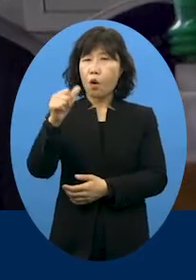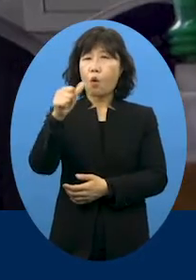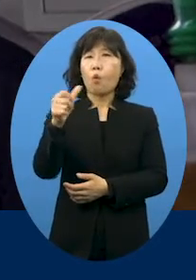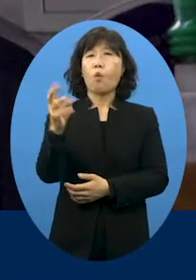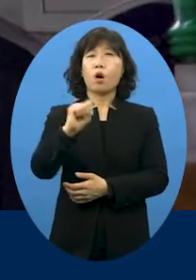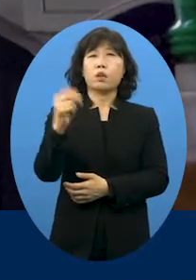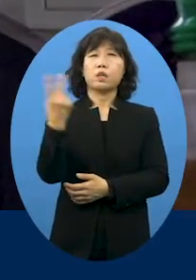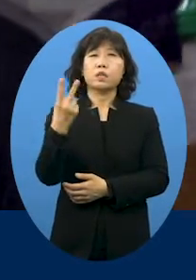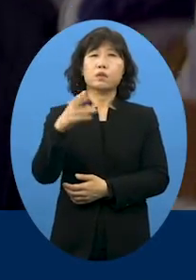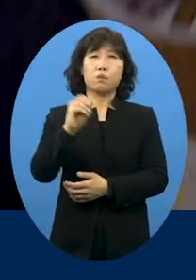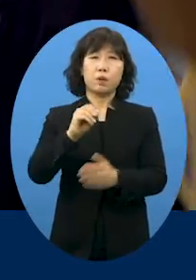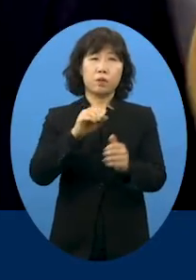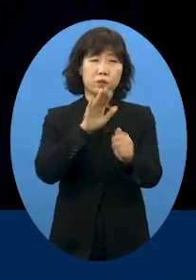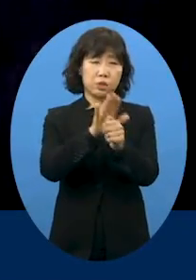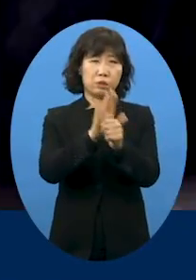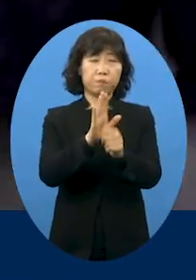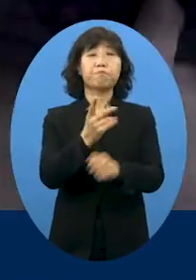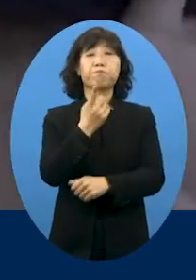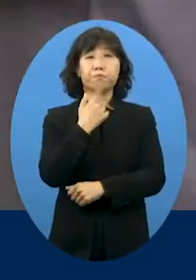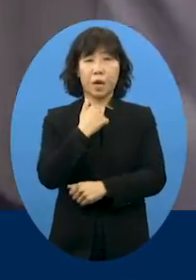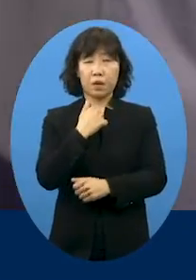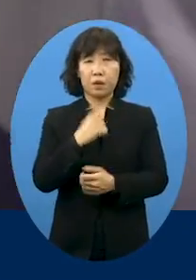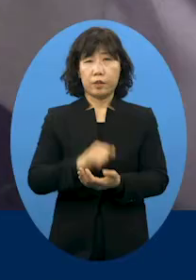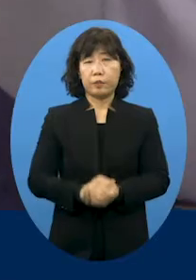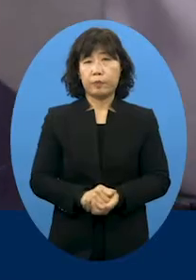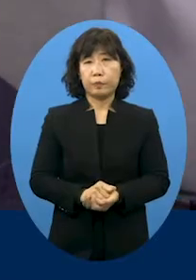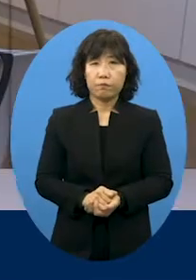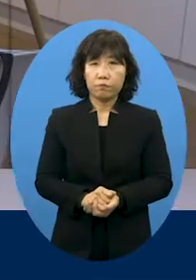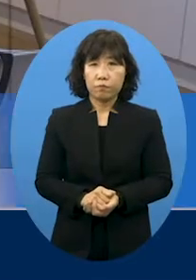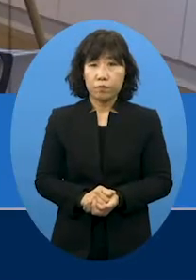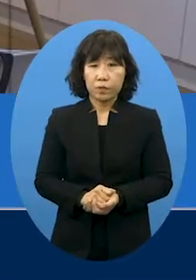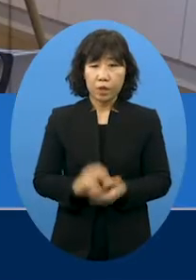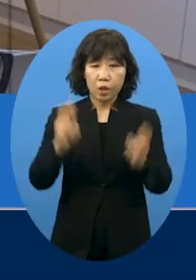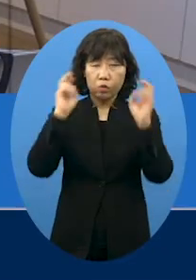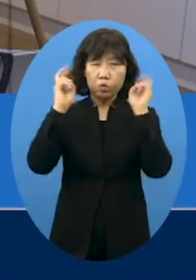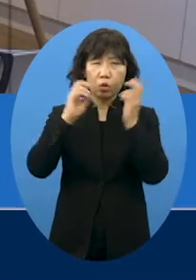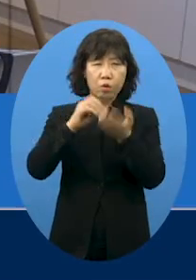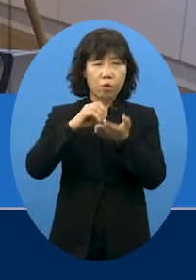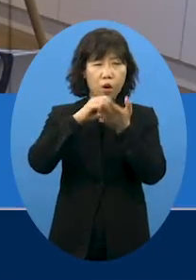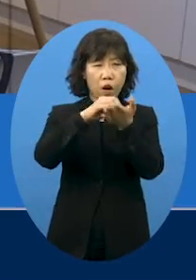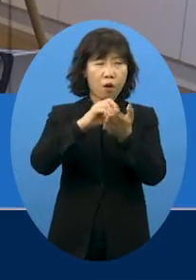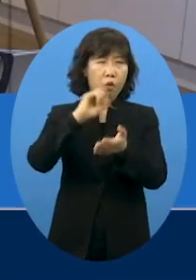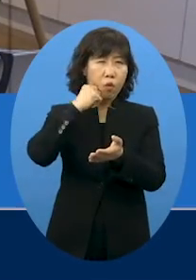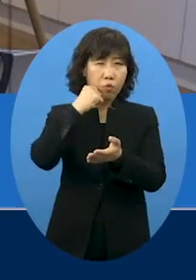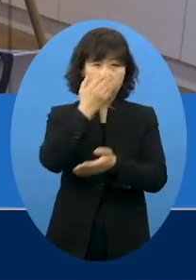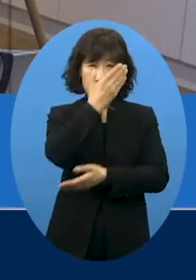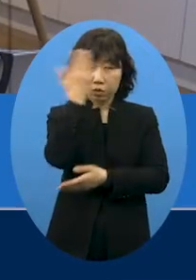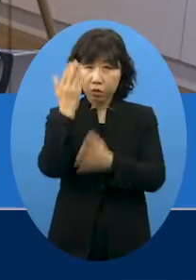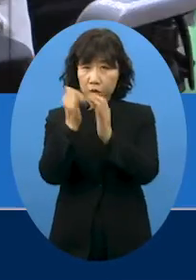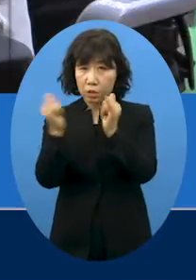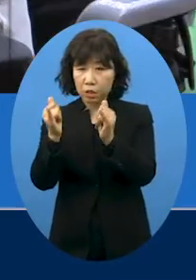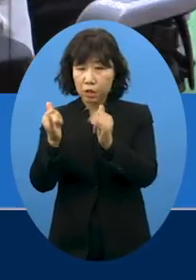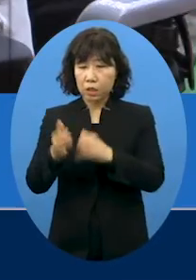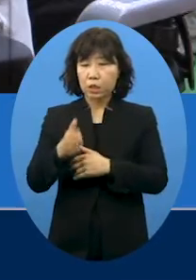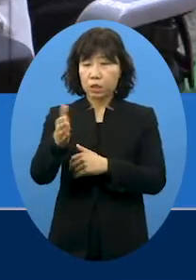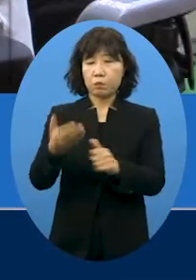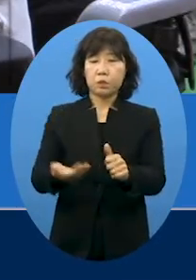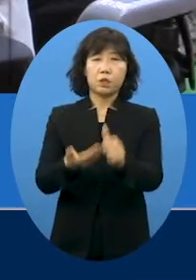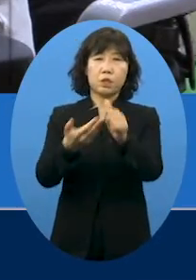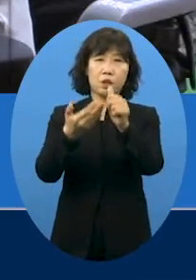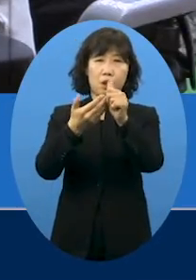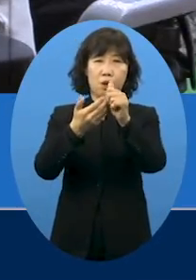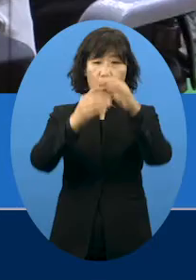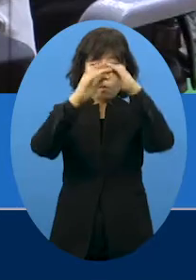약 9억 2천만 원을 지원한 바 있습니다 취업이 힘든 관내에 청년들을 위한 전문 인력